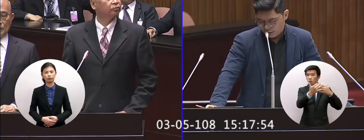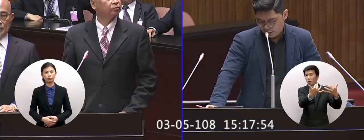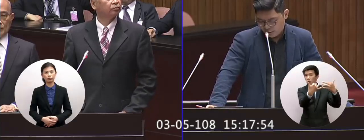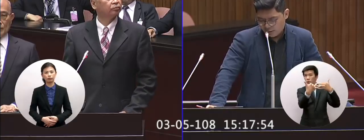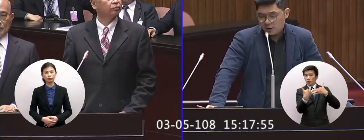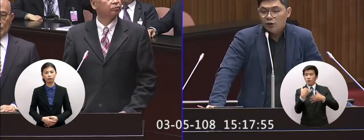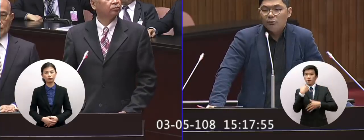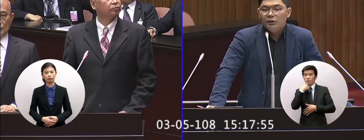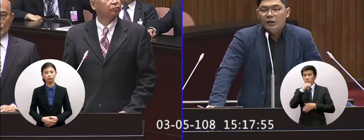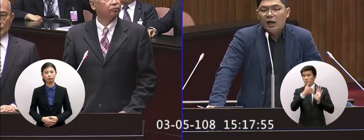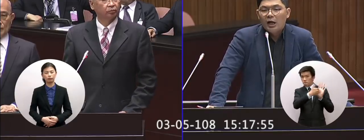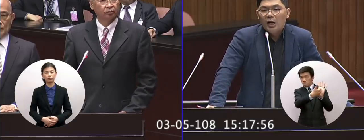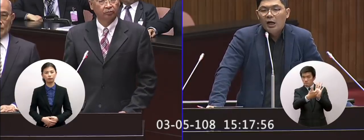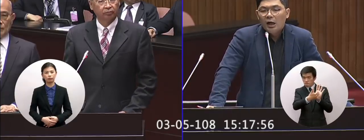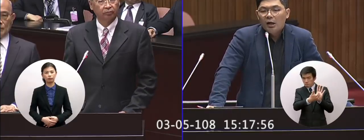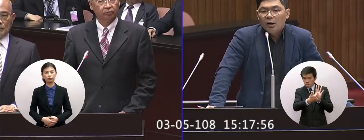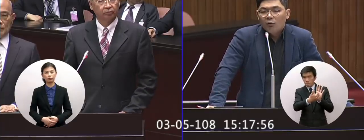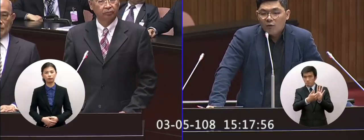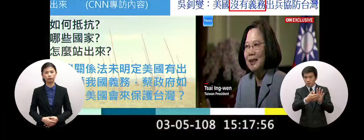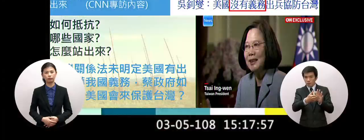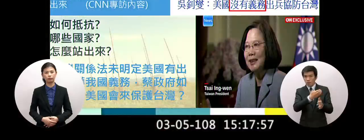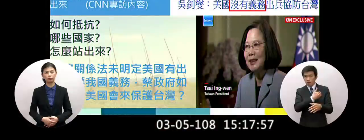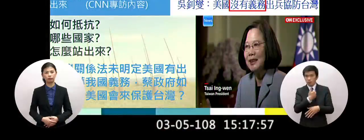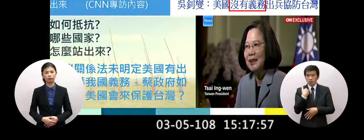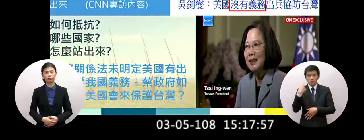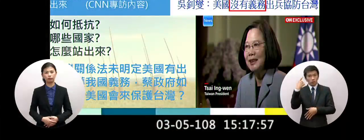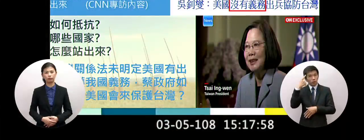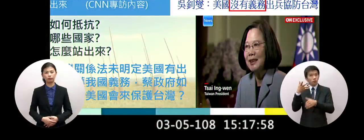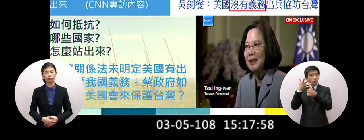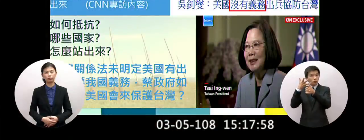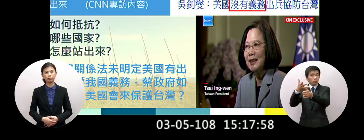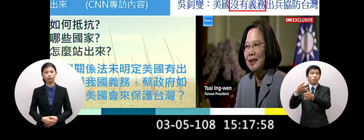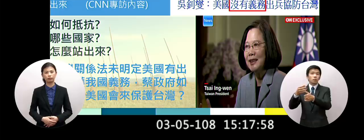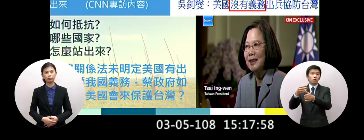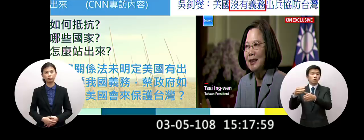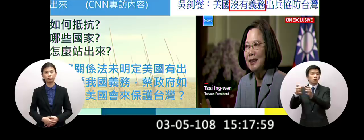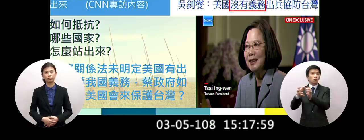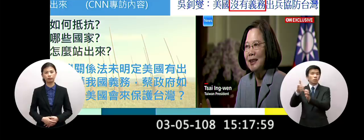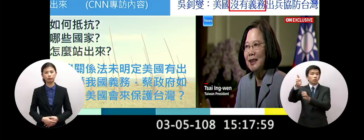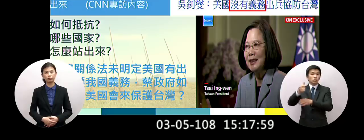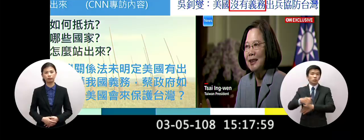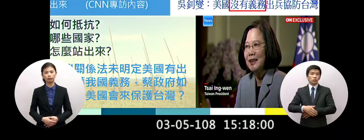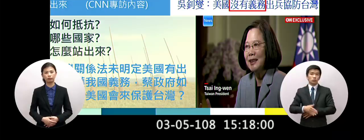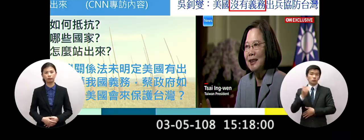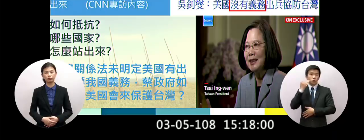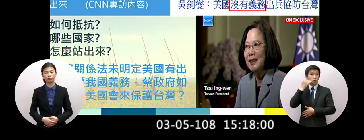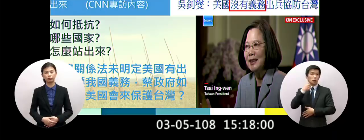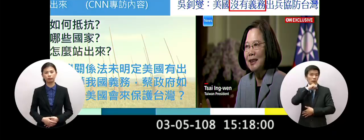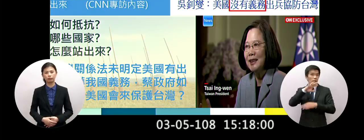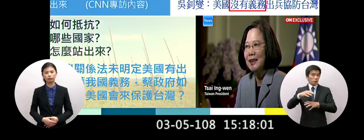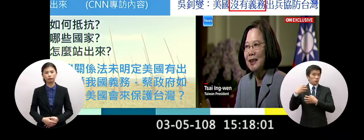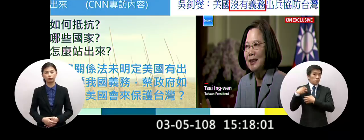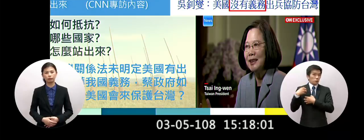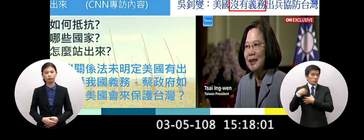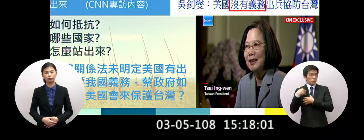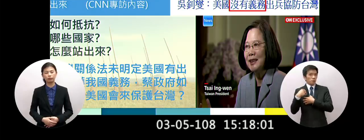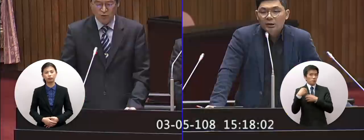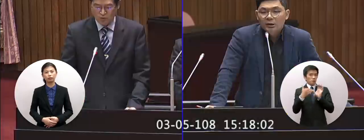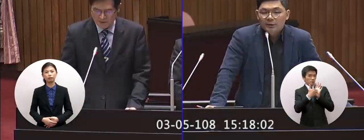的攻击。那请问一下国防部长严部长，请问一下以台湾现在的军力大概可以挡几